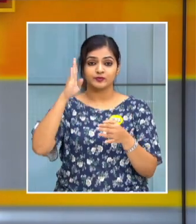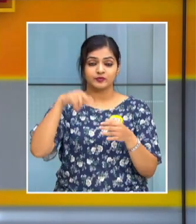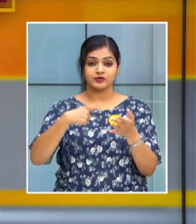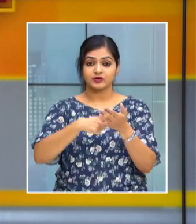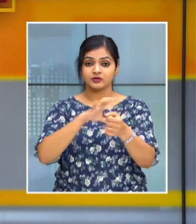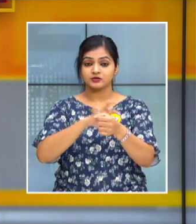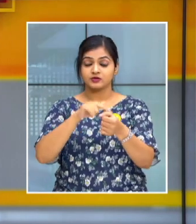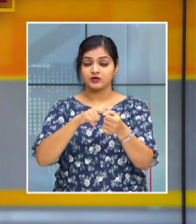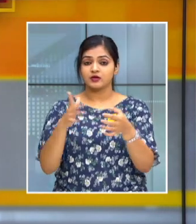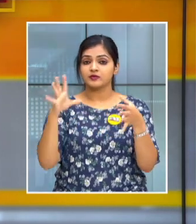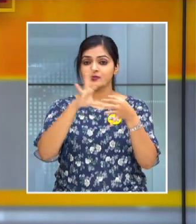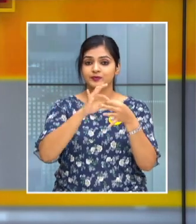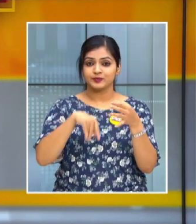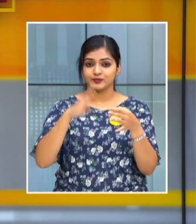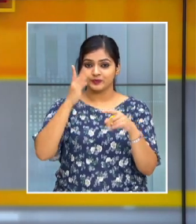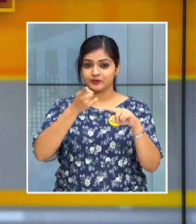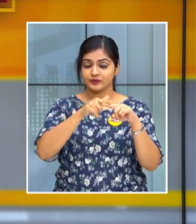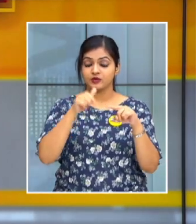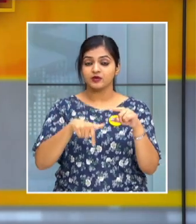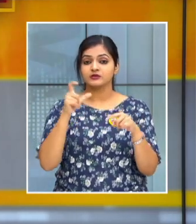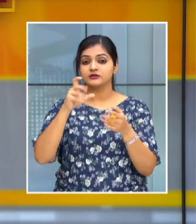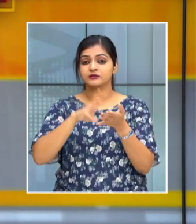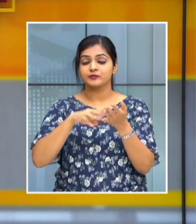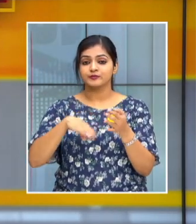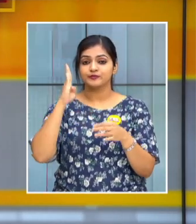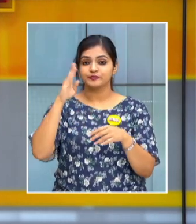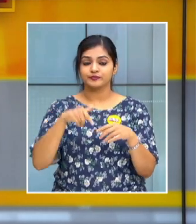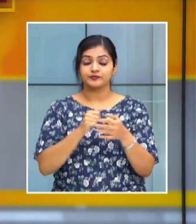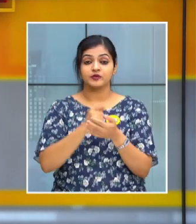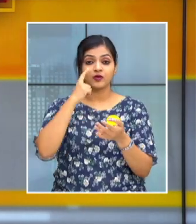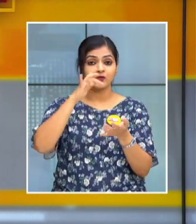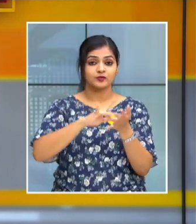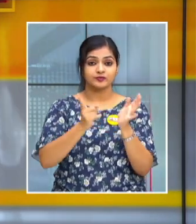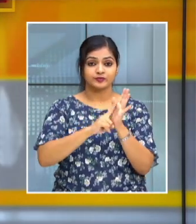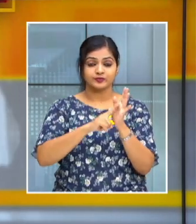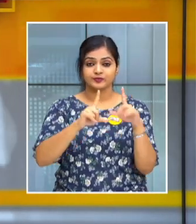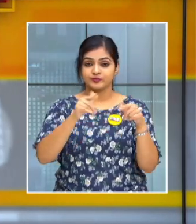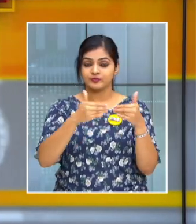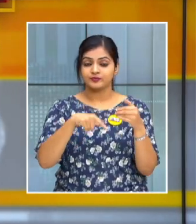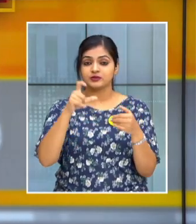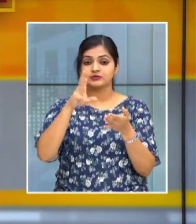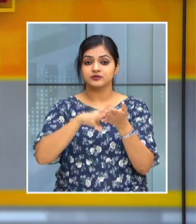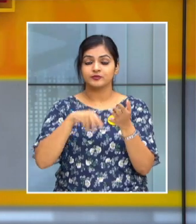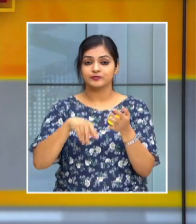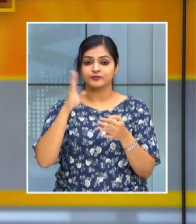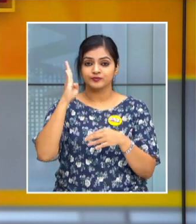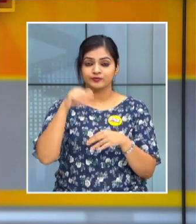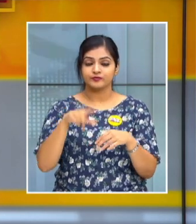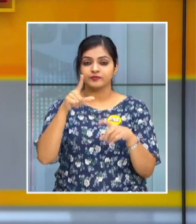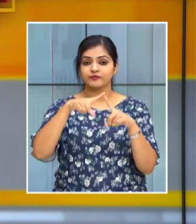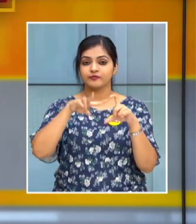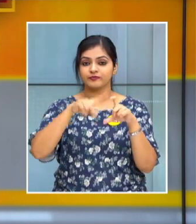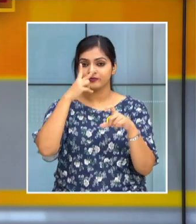അതിനെ സ്പർശിച്ചുകൊണ്ടാണ് മുഖ്യമന്ത്രി തെരഞ്ഞെടുപ്പ് യോഗത്തിൽ സംസാരിക്കുന്നത്. കണ്ണൂരിലെ പ്രചാരണ യോഗത്തിൽ മുഖ്യമന്ത്രി പിണറായി വിജയൻ സംസാരിക്കുന്നതിന്റെ തത്സമയ